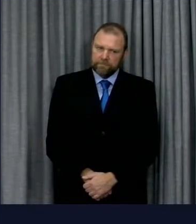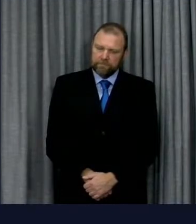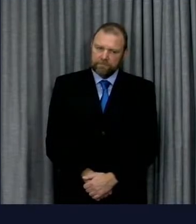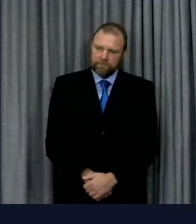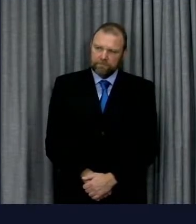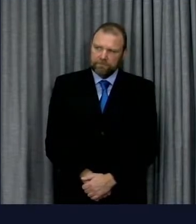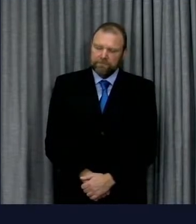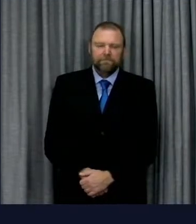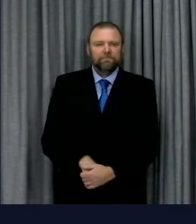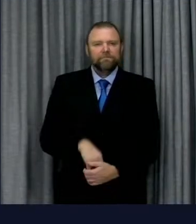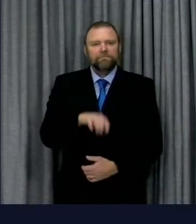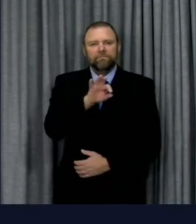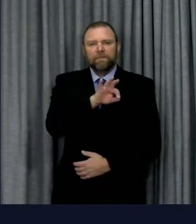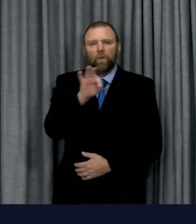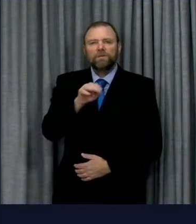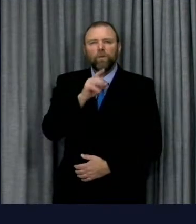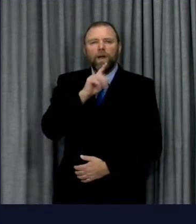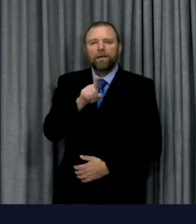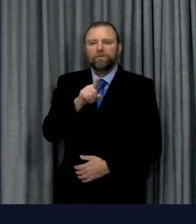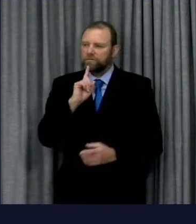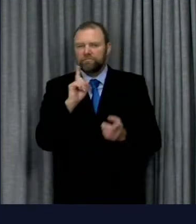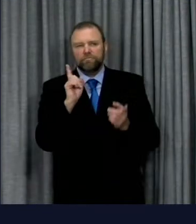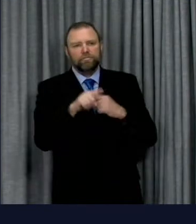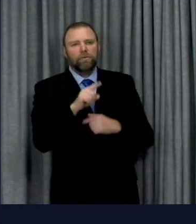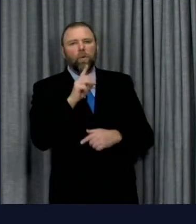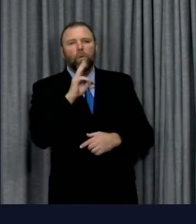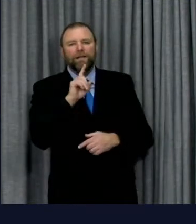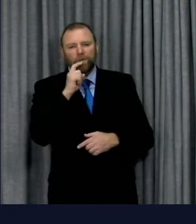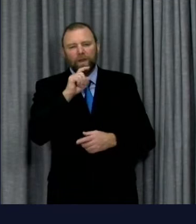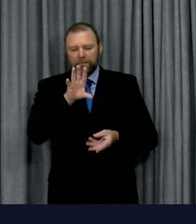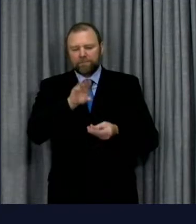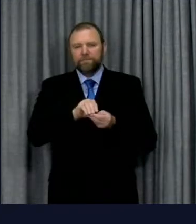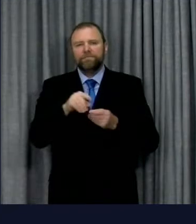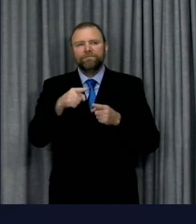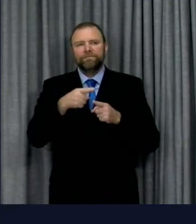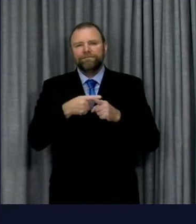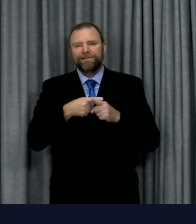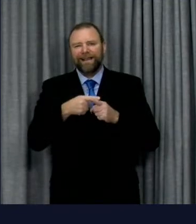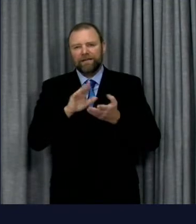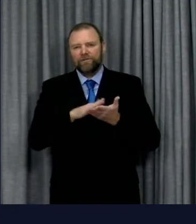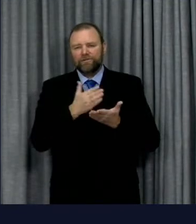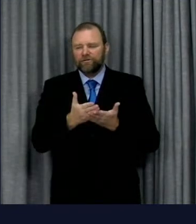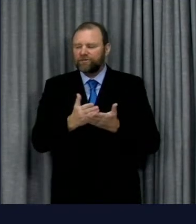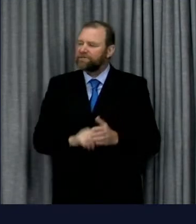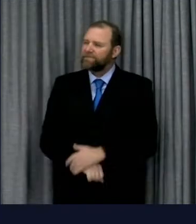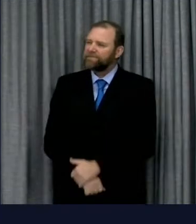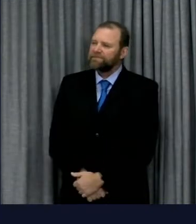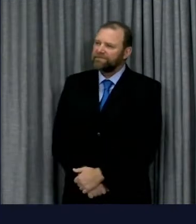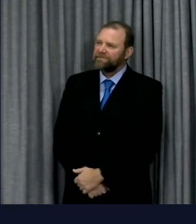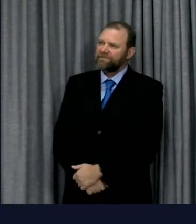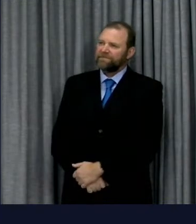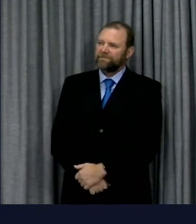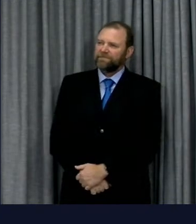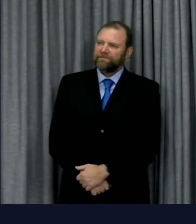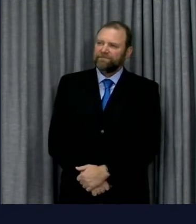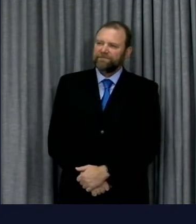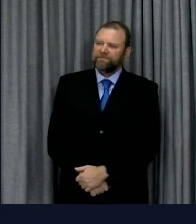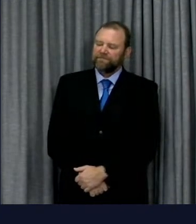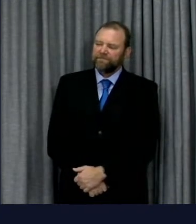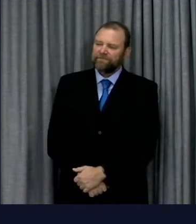ddim yn weld ble mae pobl yn mynd i newid a'i feddwl yng